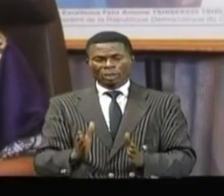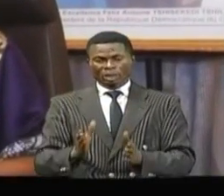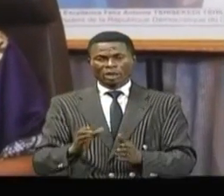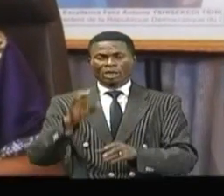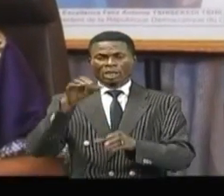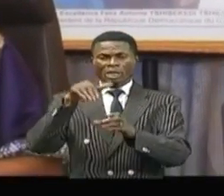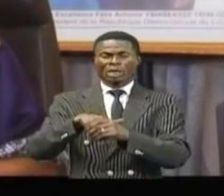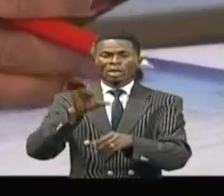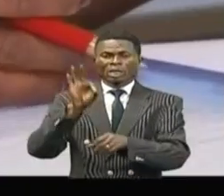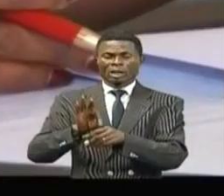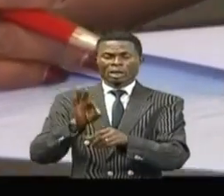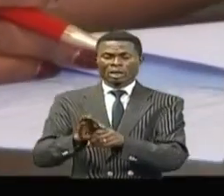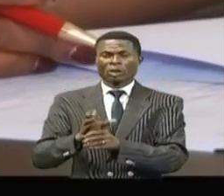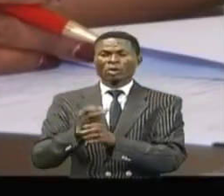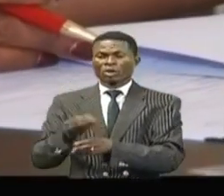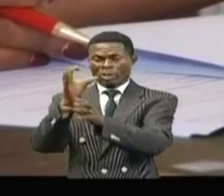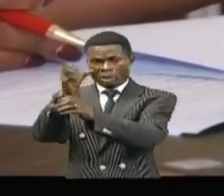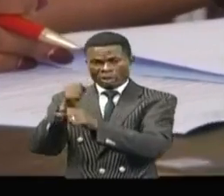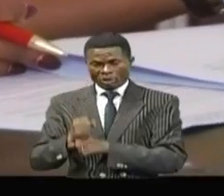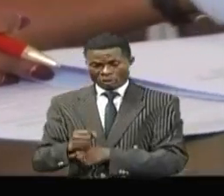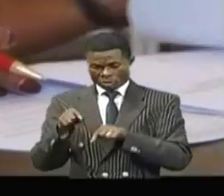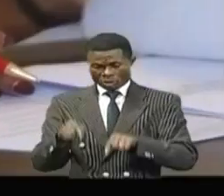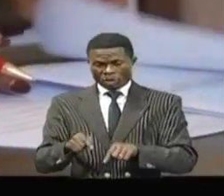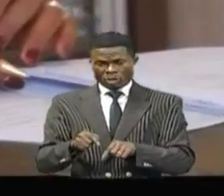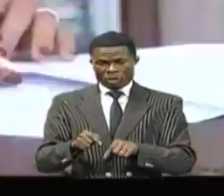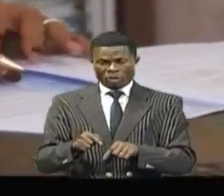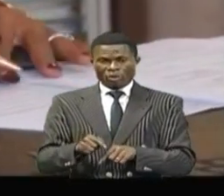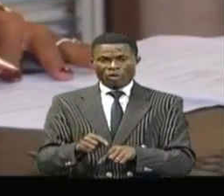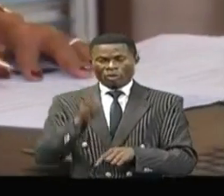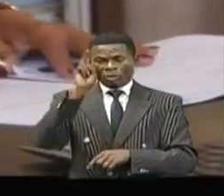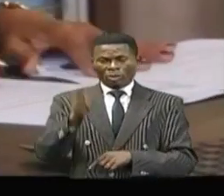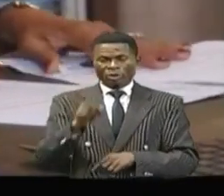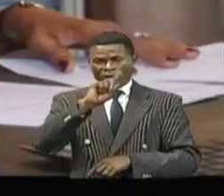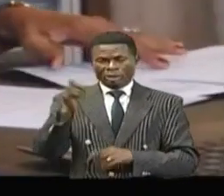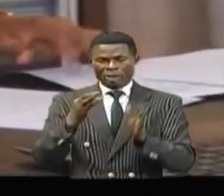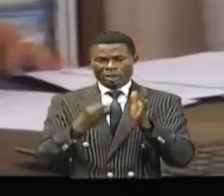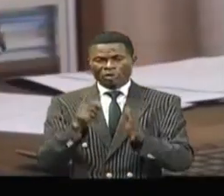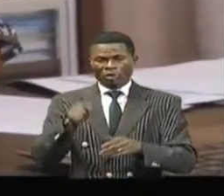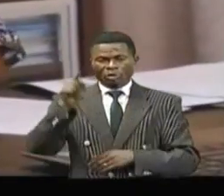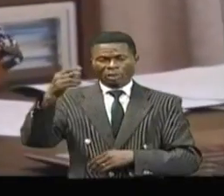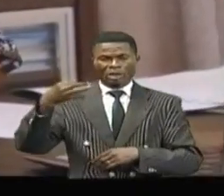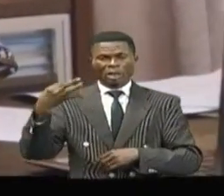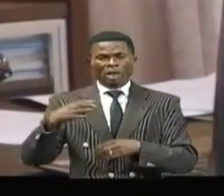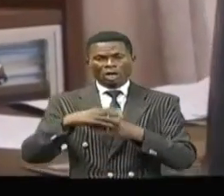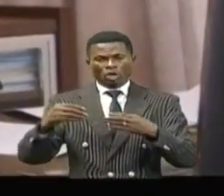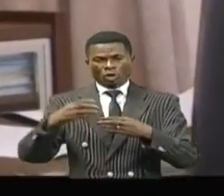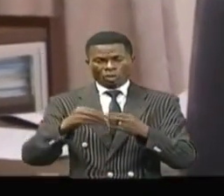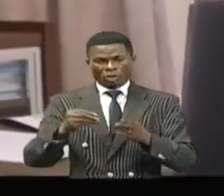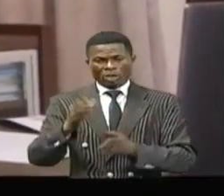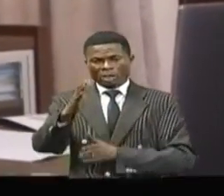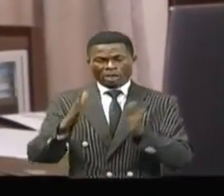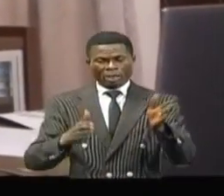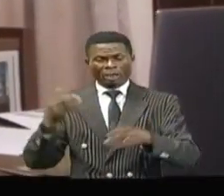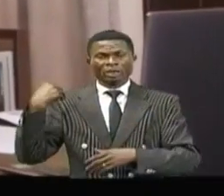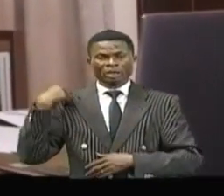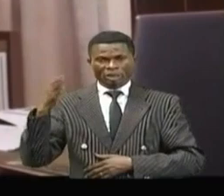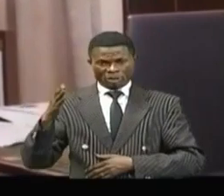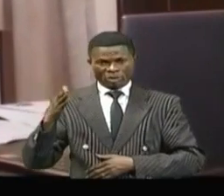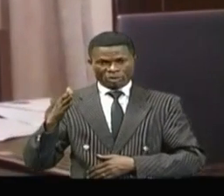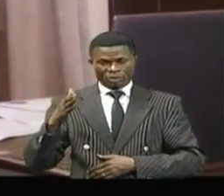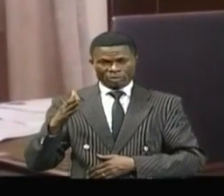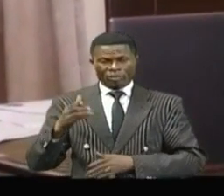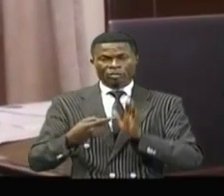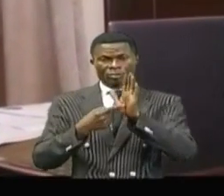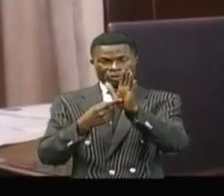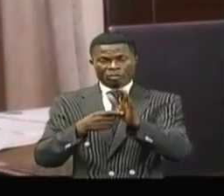a déjà été financée à ce jour à hauteur de plus de 238 milliards de dollars. La trésorerie de l'État présente un